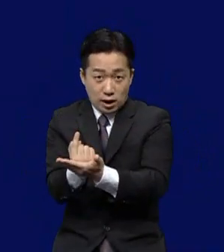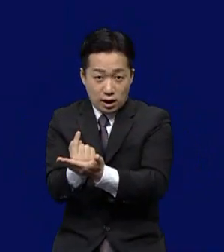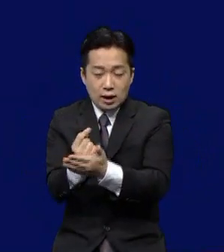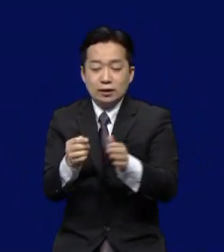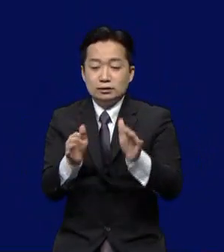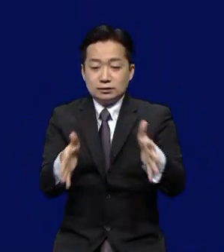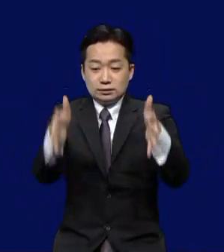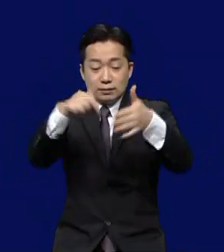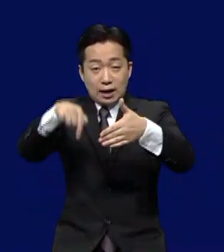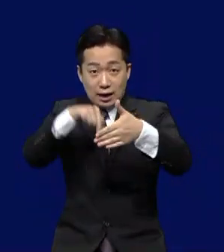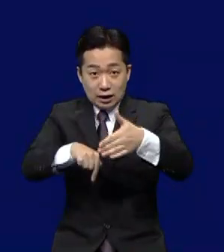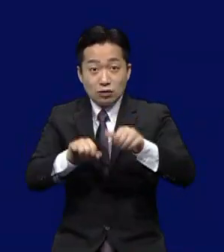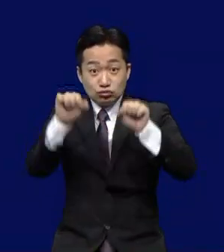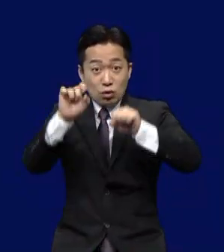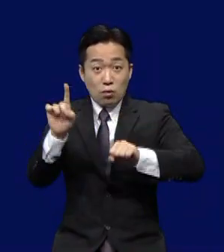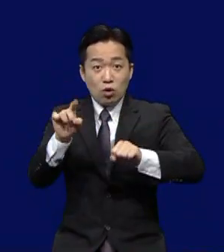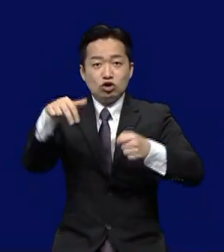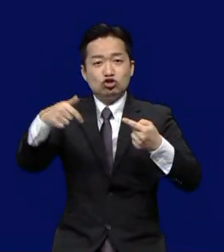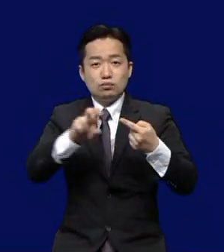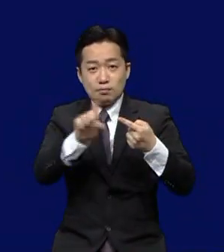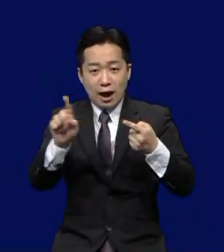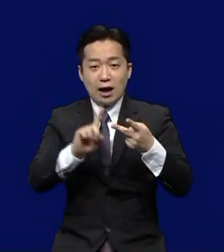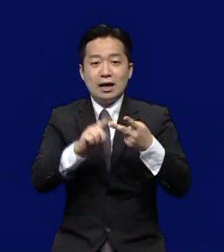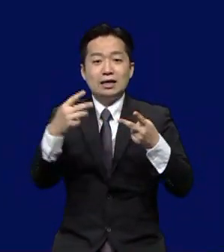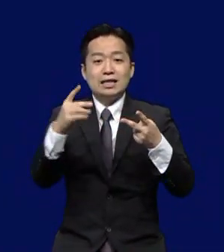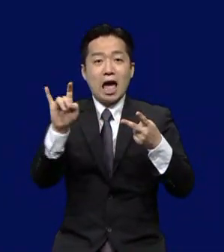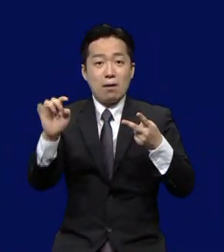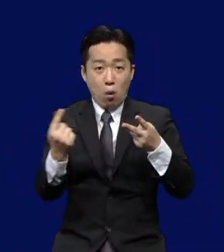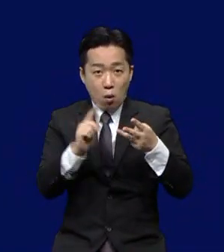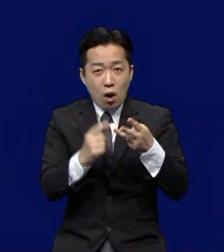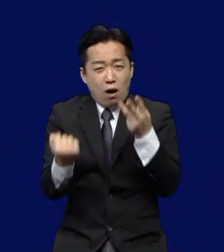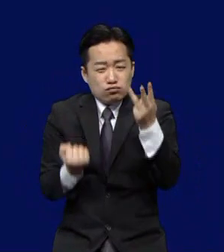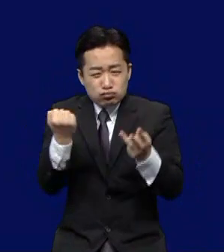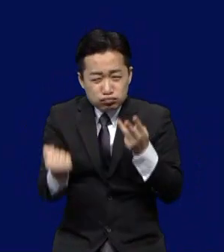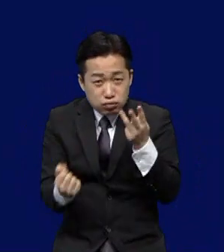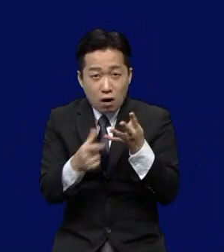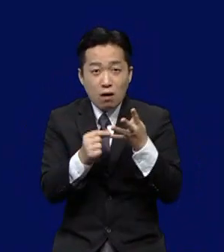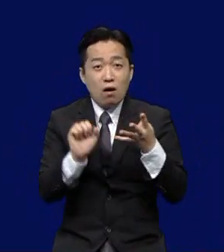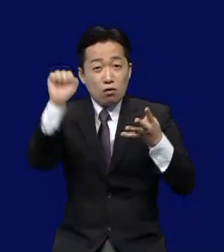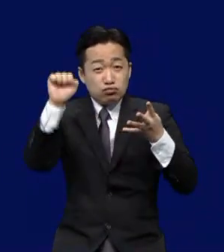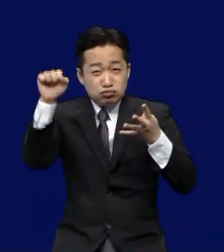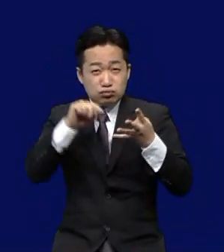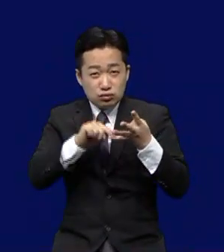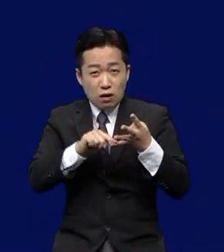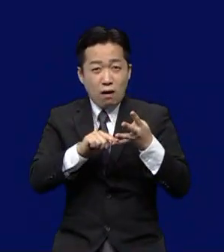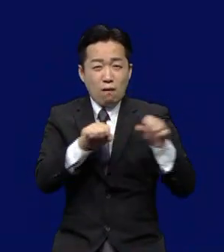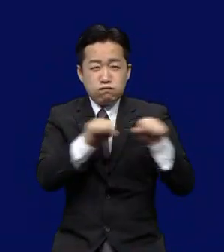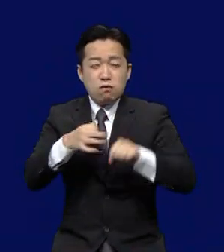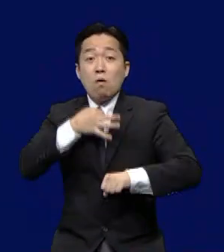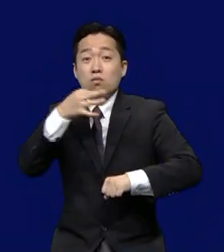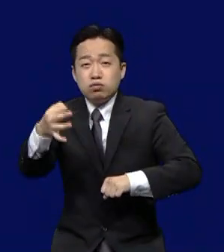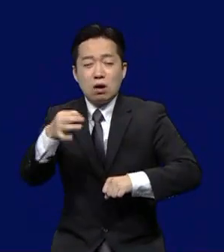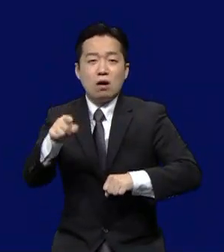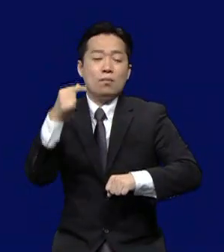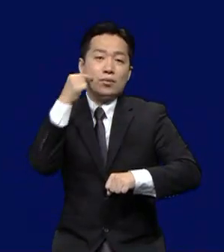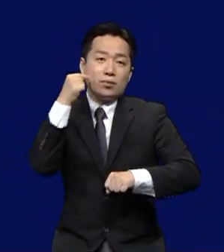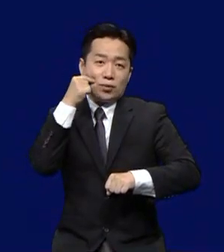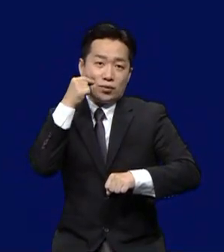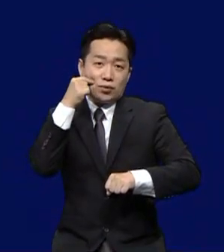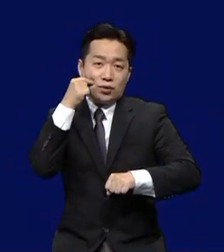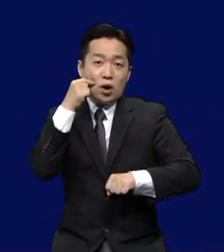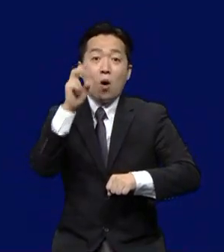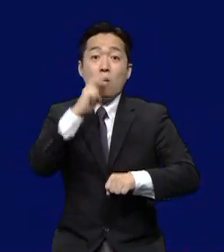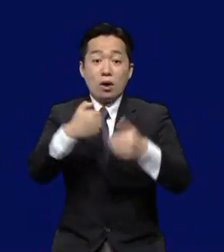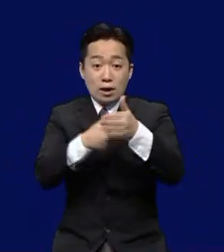경우 줌바나 태보, 스피닝, 에어로빅 같은 격렬한 그룹 운동은 금지됩니다. 일반 노래방은 방